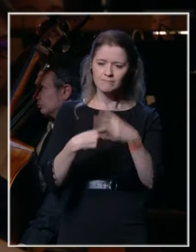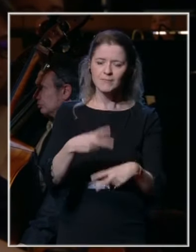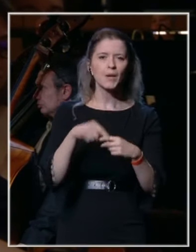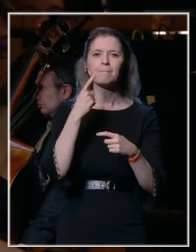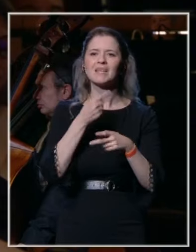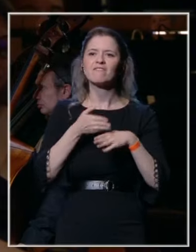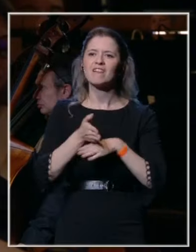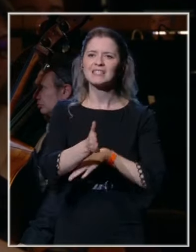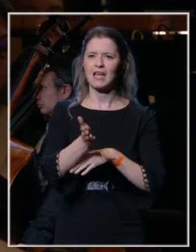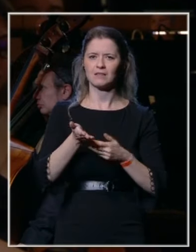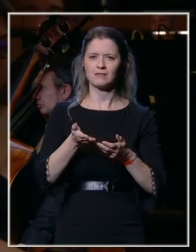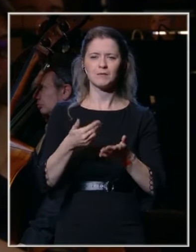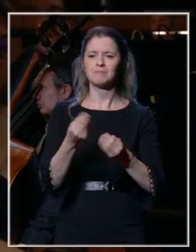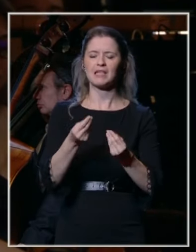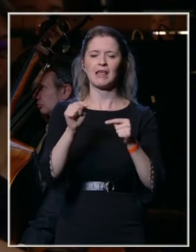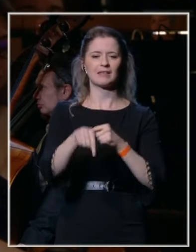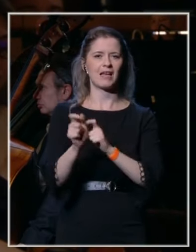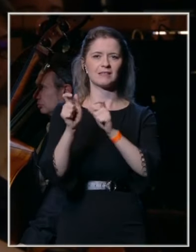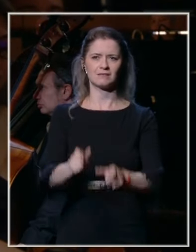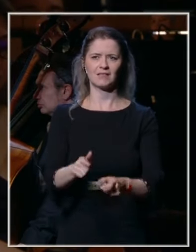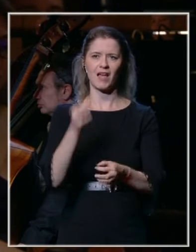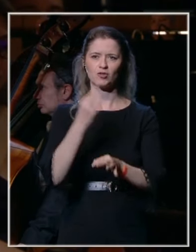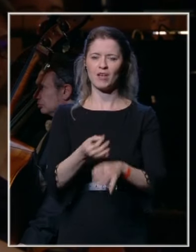vezethetett azokhoz. De úgy vélem,